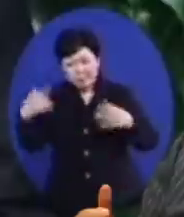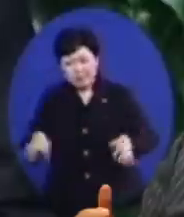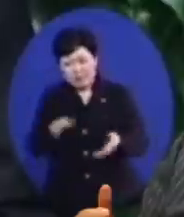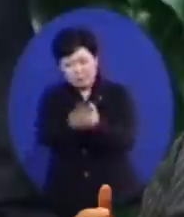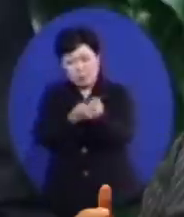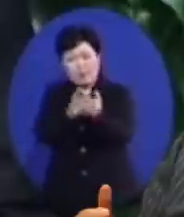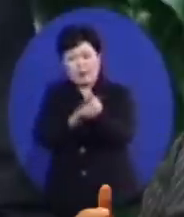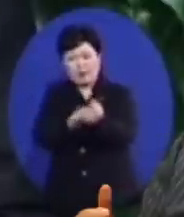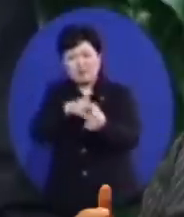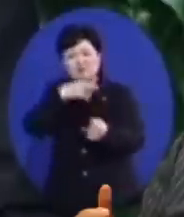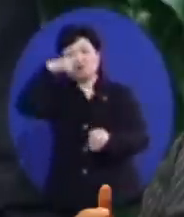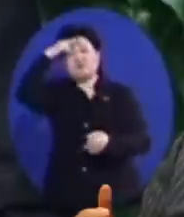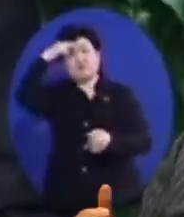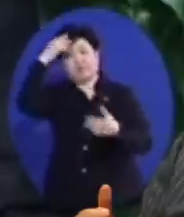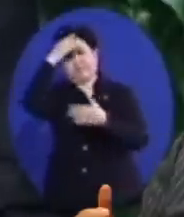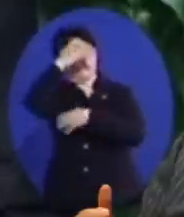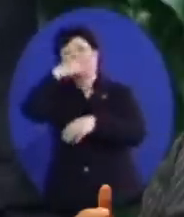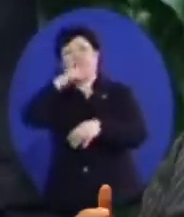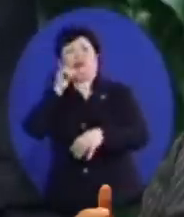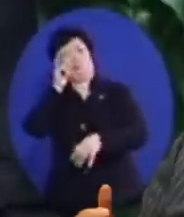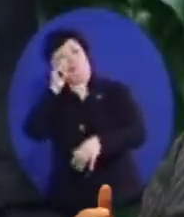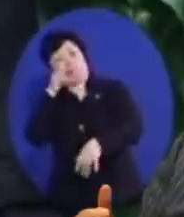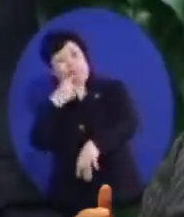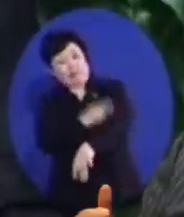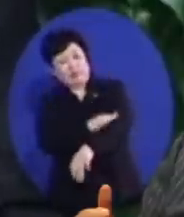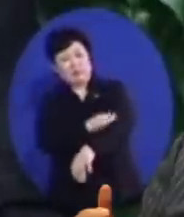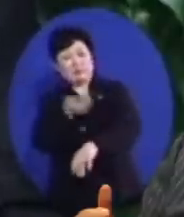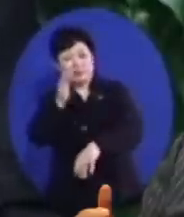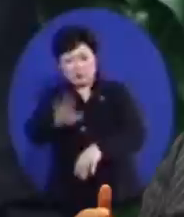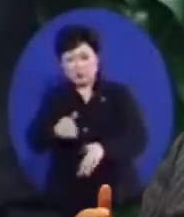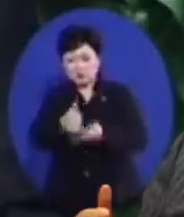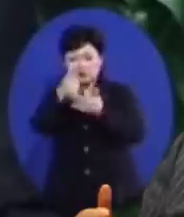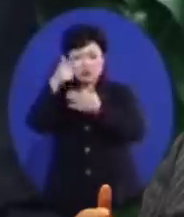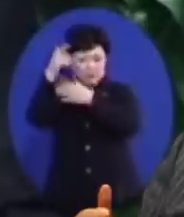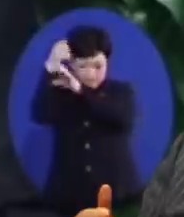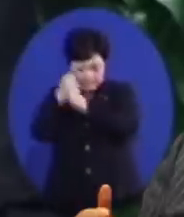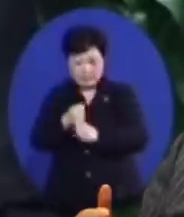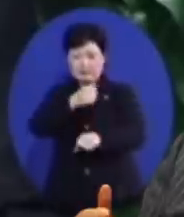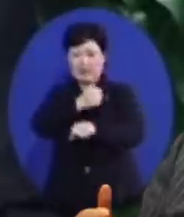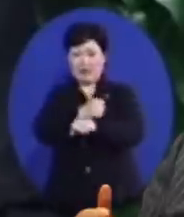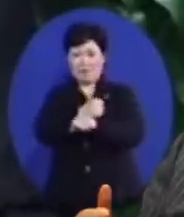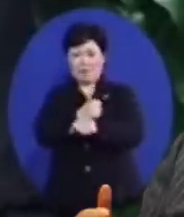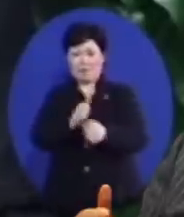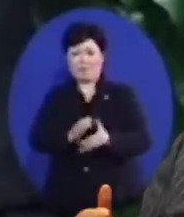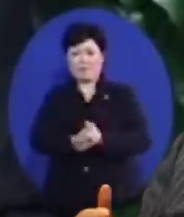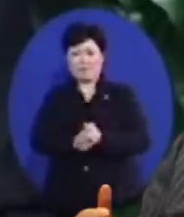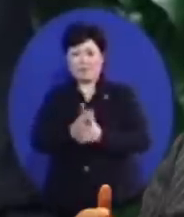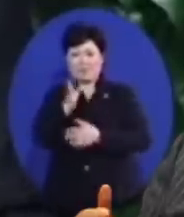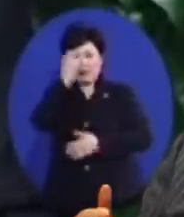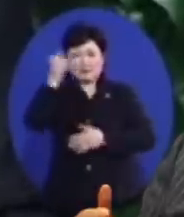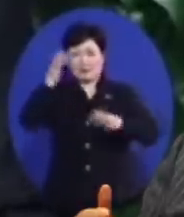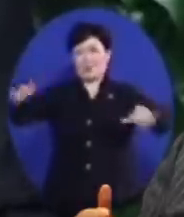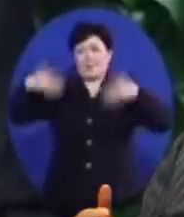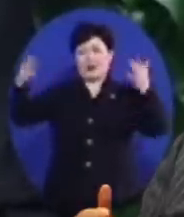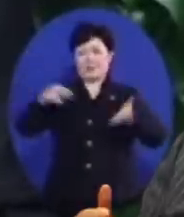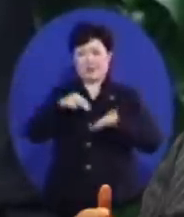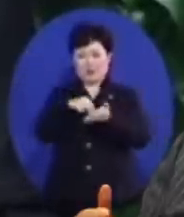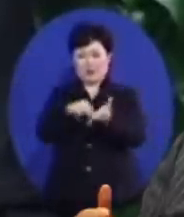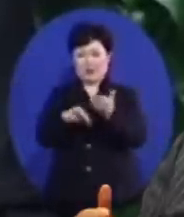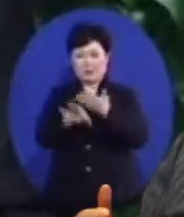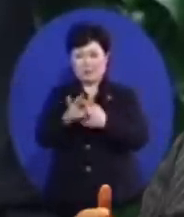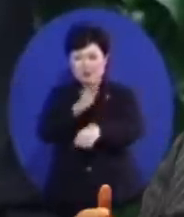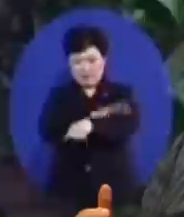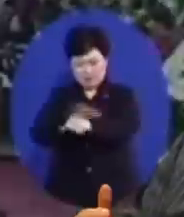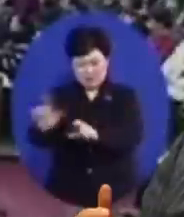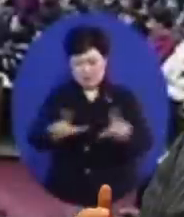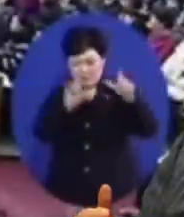하고 술도 먹고 아편도 맞아보죠. 그러나 주를 의지하고 성령 바람 타고 나가면 잘 살게